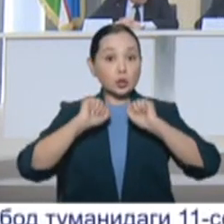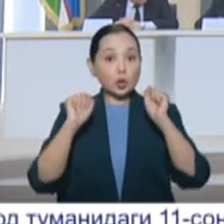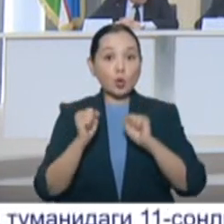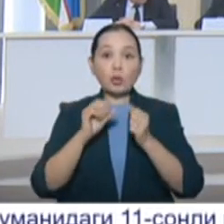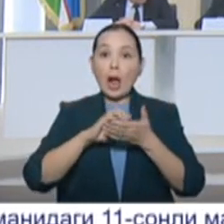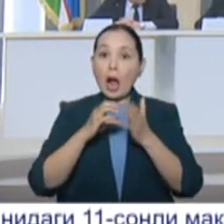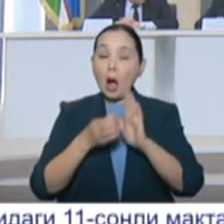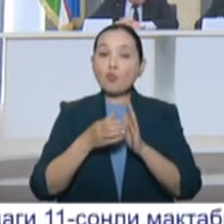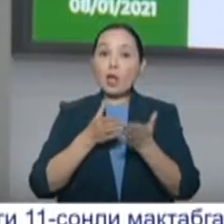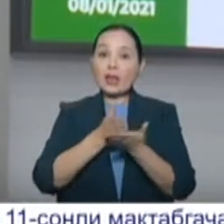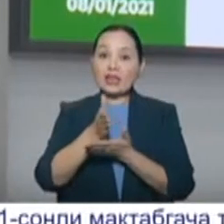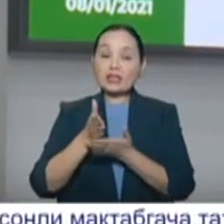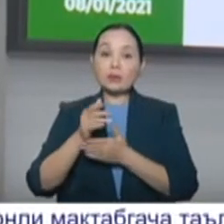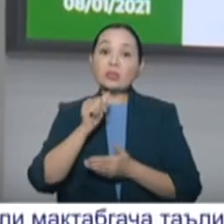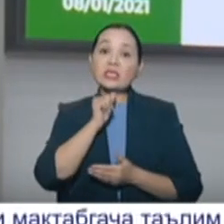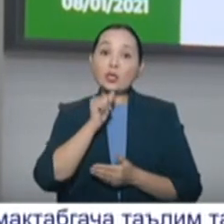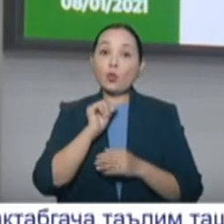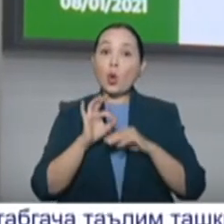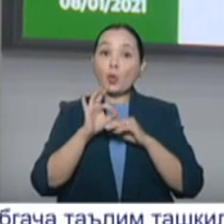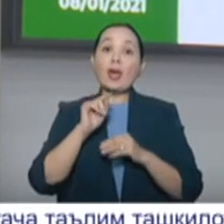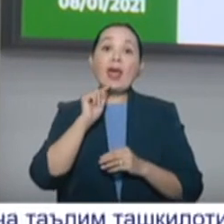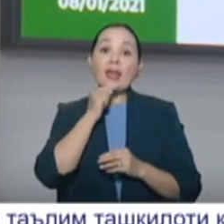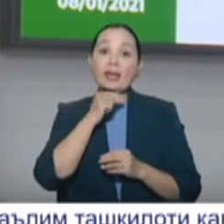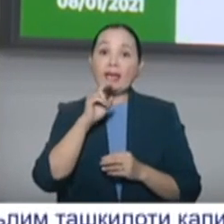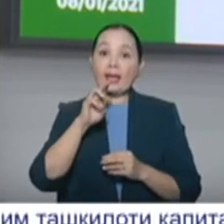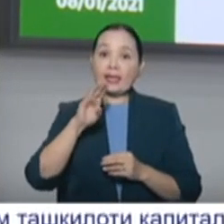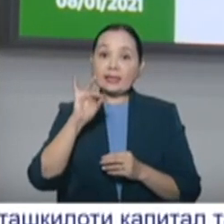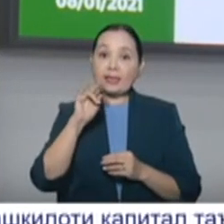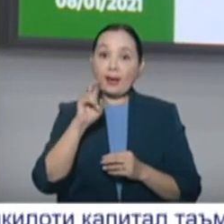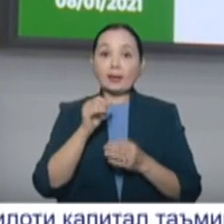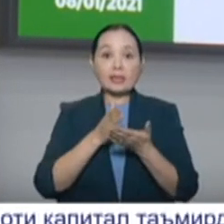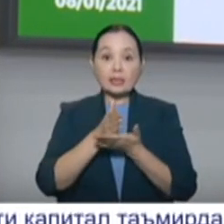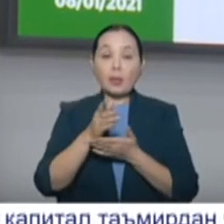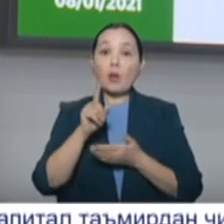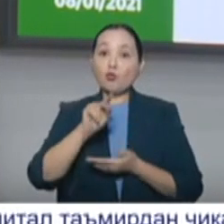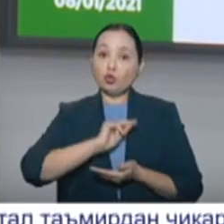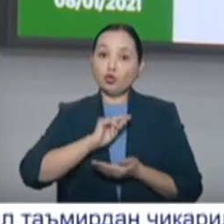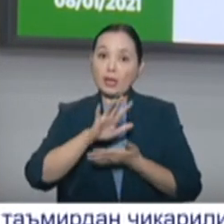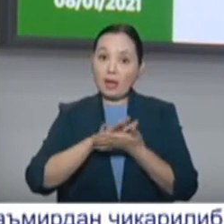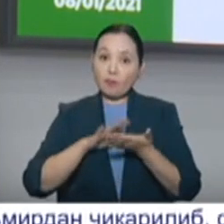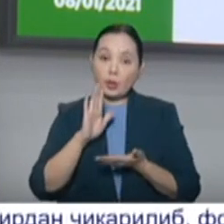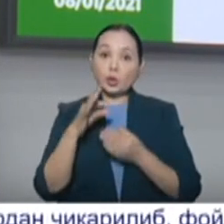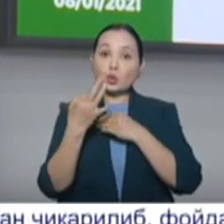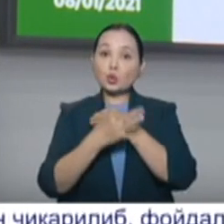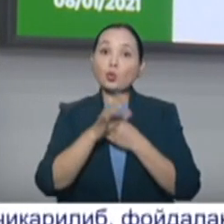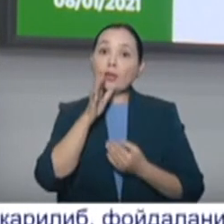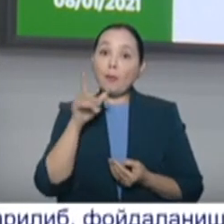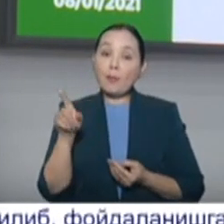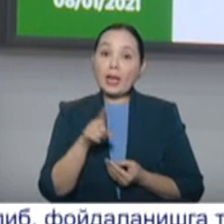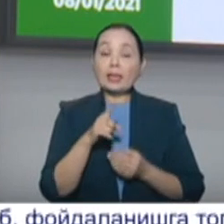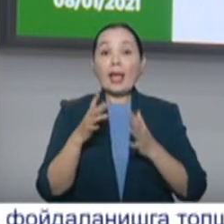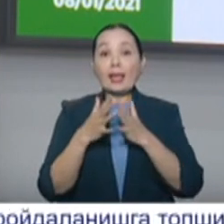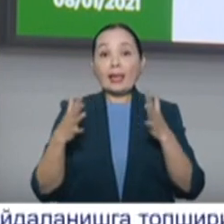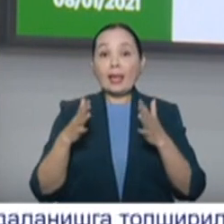tizimni sohani ham bir sinovdan o'tkazyapti. Umuman energetika tizimini ham albatta bu yo'nalishdagi ishlar hali davom etadi. So'nggi paytlarda keng